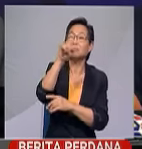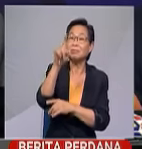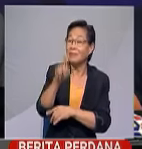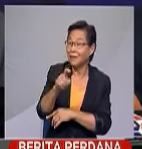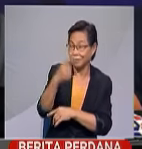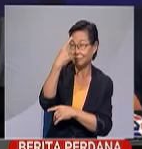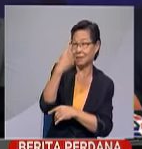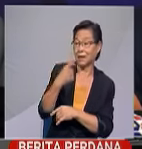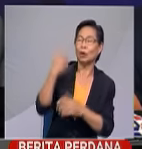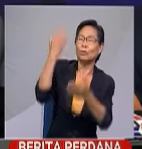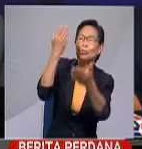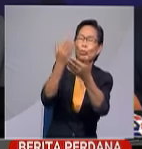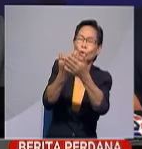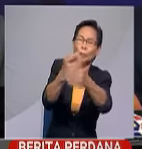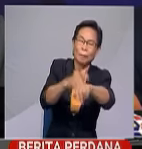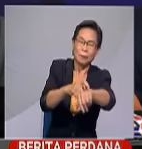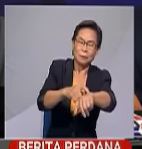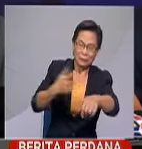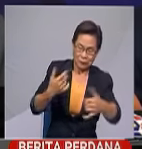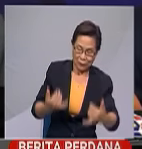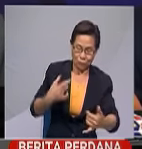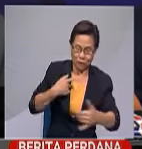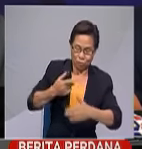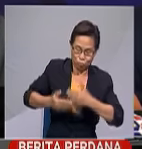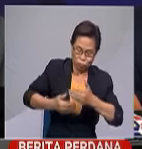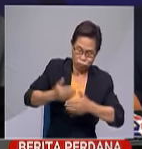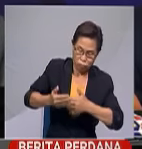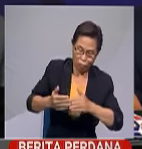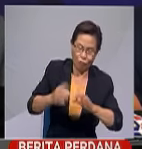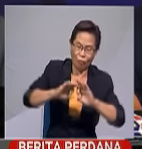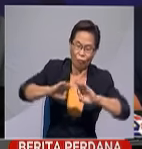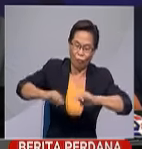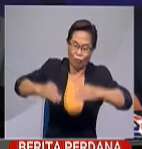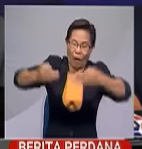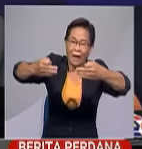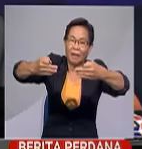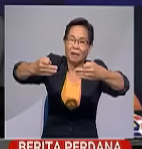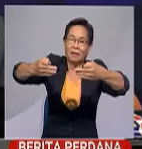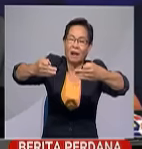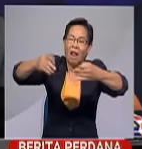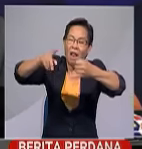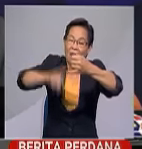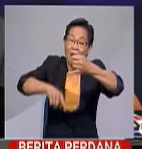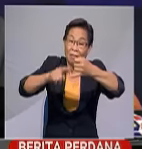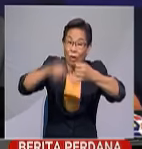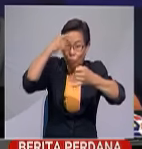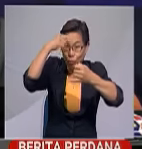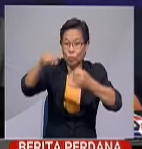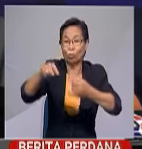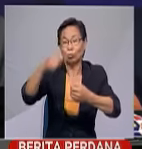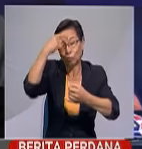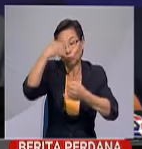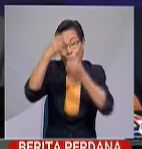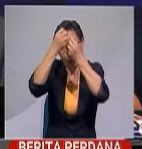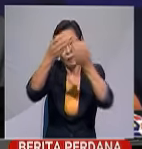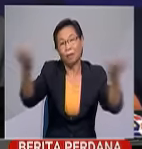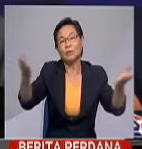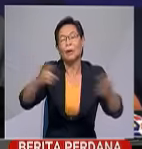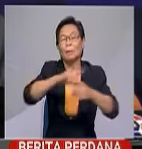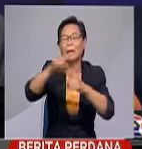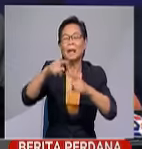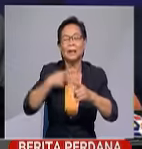tunggulah sampai masa ni kita dalam proses final punya stage Kinfai untuk kita announce. Jadi bila kita announcement,